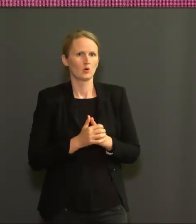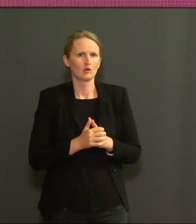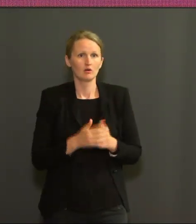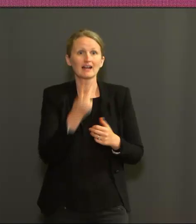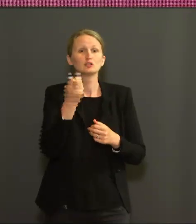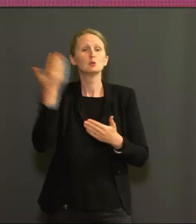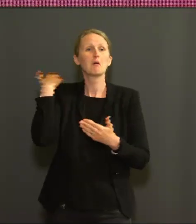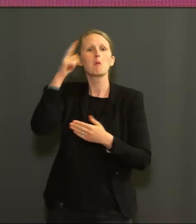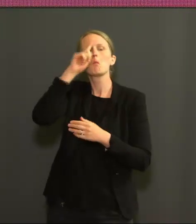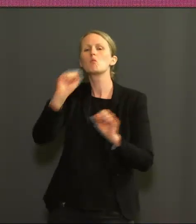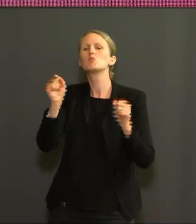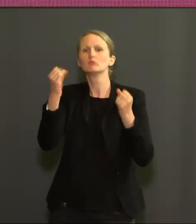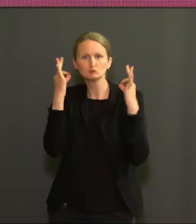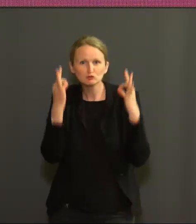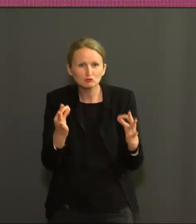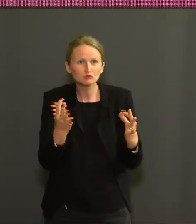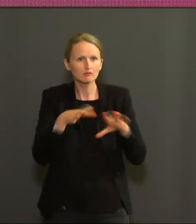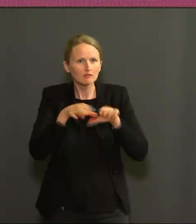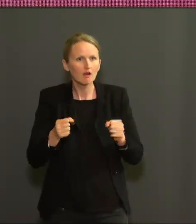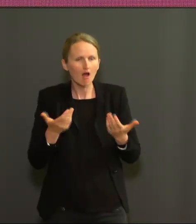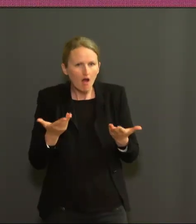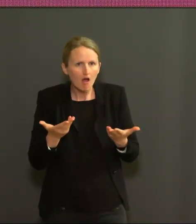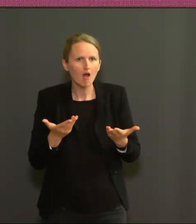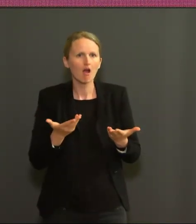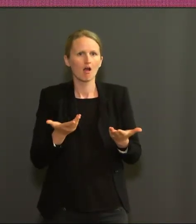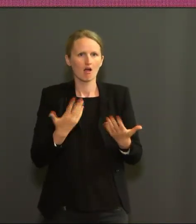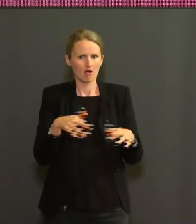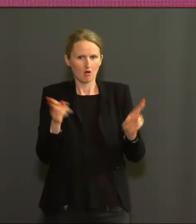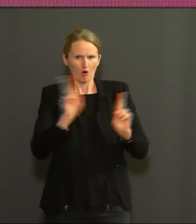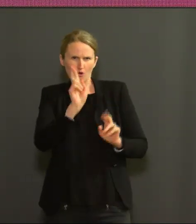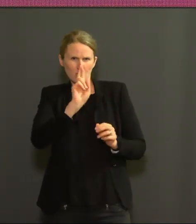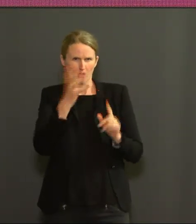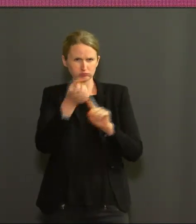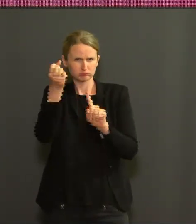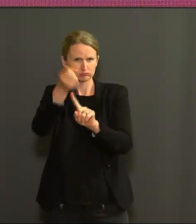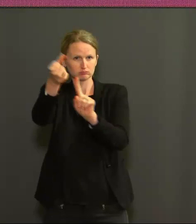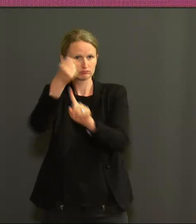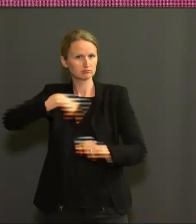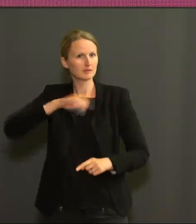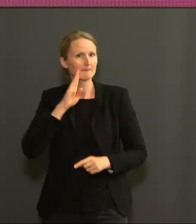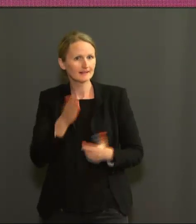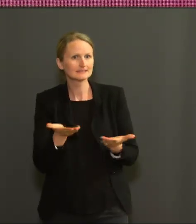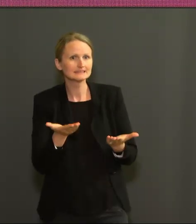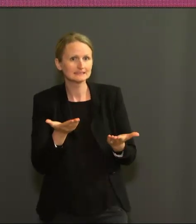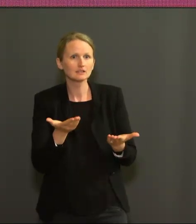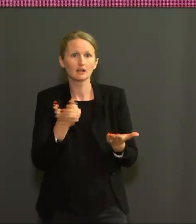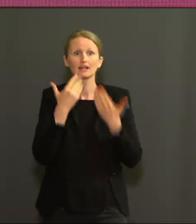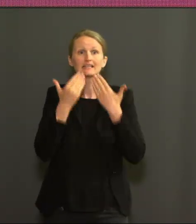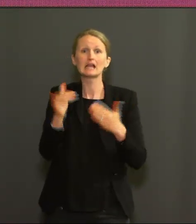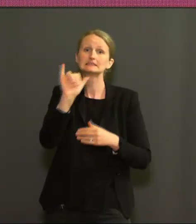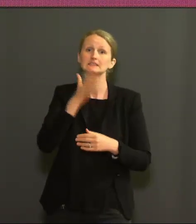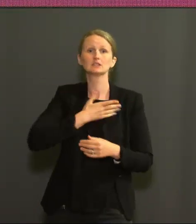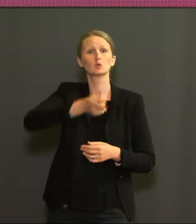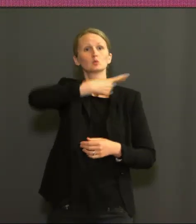le fruit des efforts des autorités fédérales et régionales ou d'un groupement d'experts. Ils sont